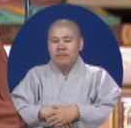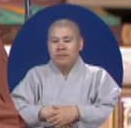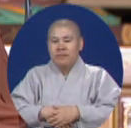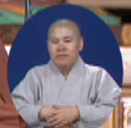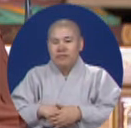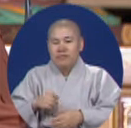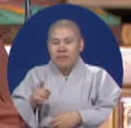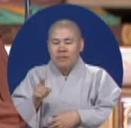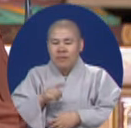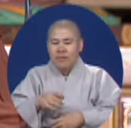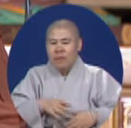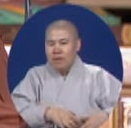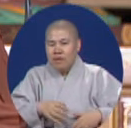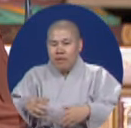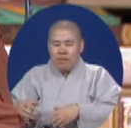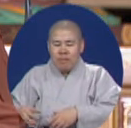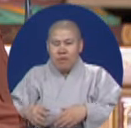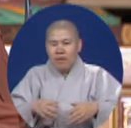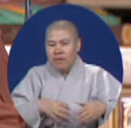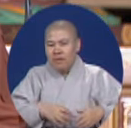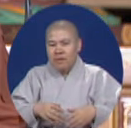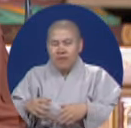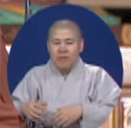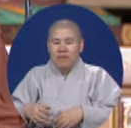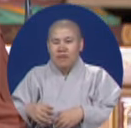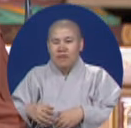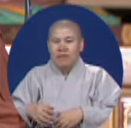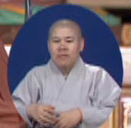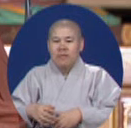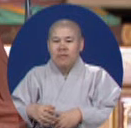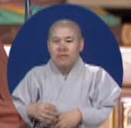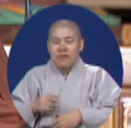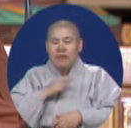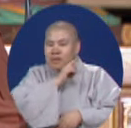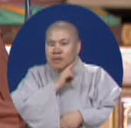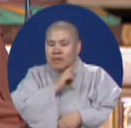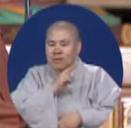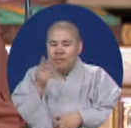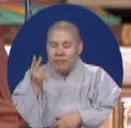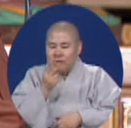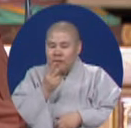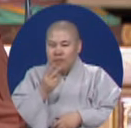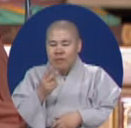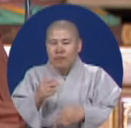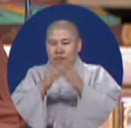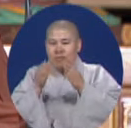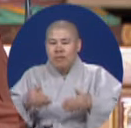이건 뭐 망설이고 주저하고 뭐 의심하고 그 소용없어요.